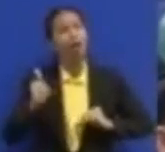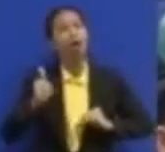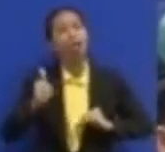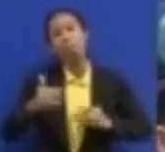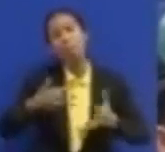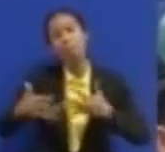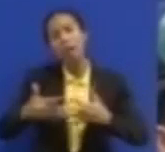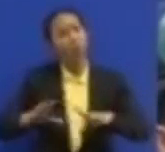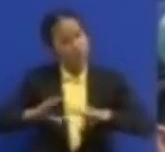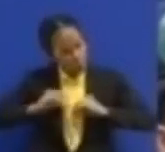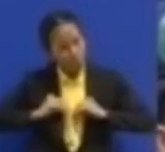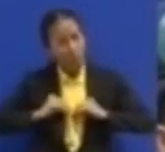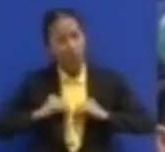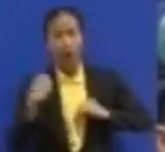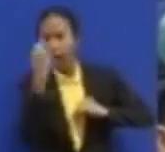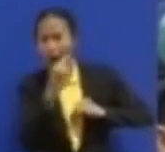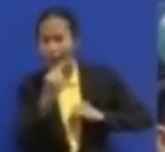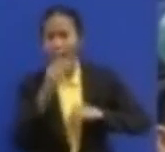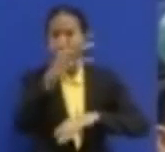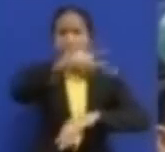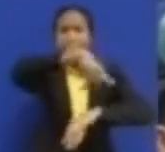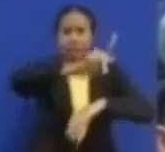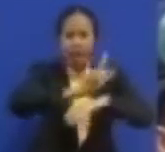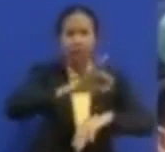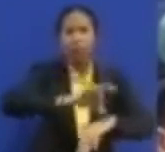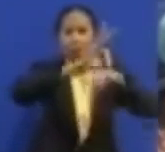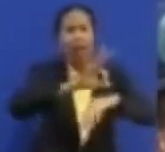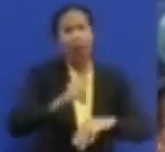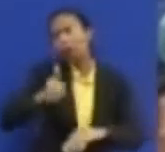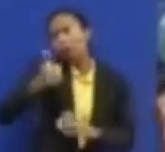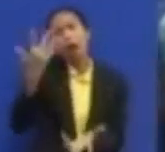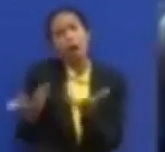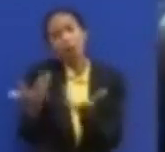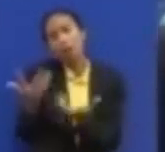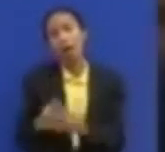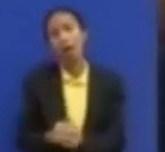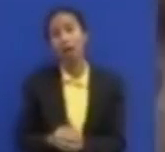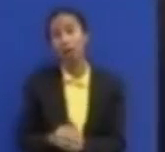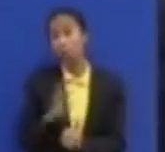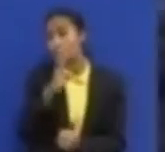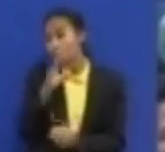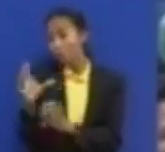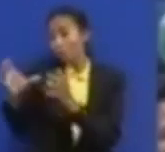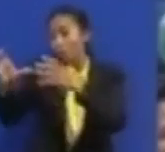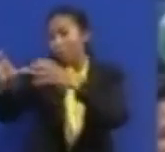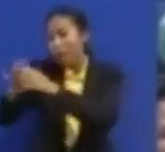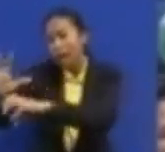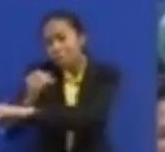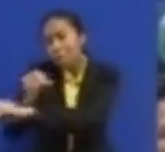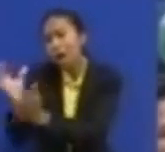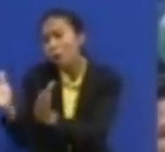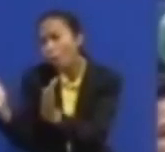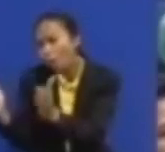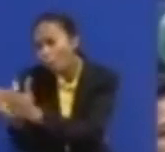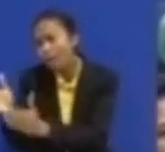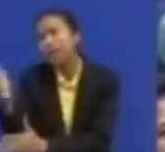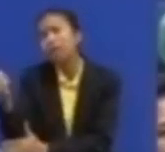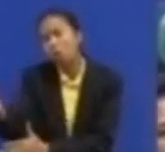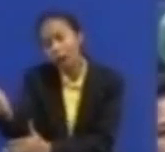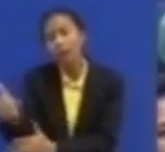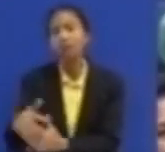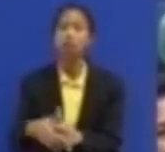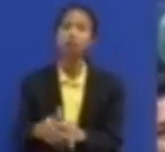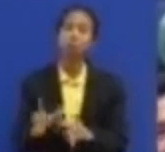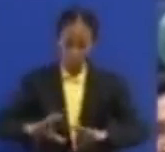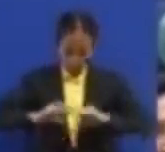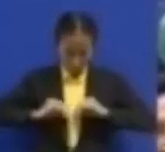ครับไม่ว่าใครนะครับเอาพรรคการเมืองที่มีผู้แทนคนเดียวขึ้นมาก็ได้พวกผมรับได้หมดเลยครับแต่